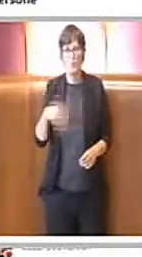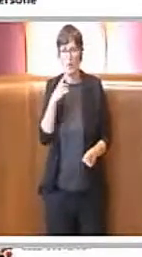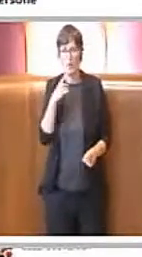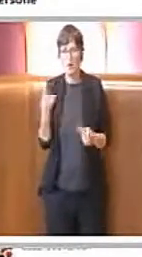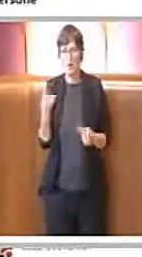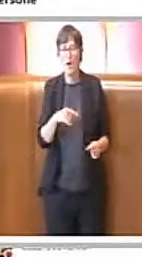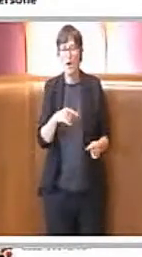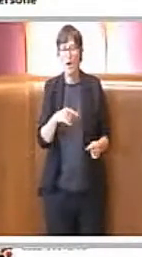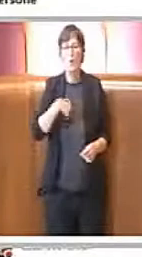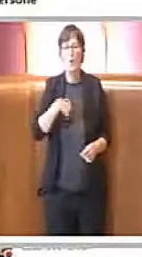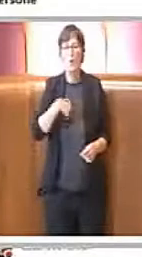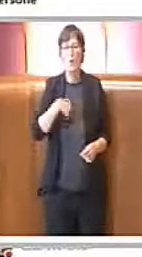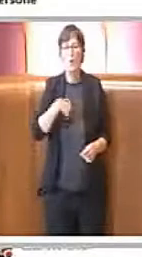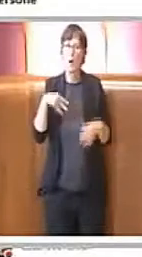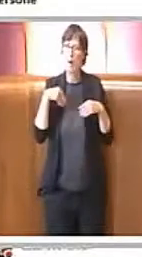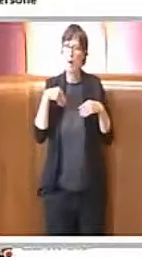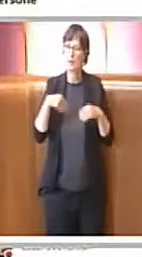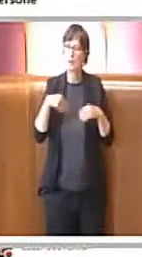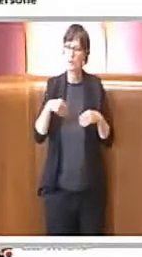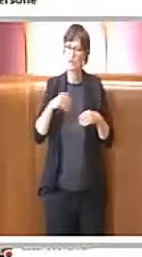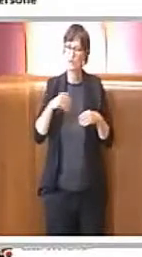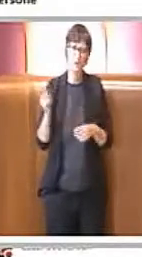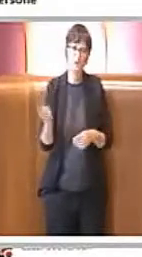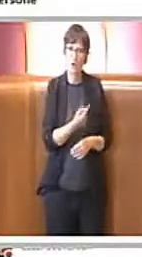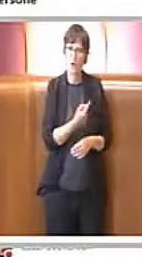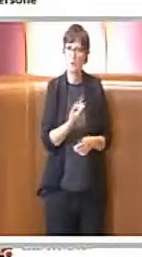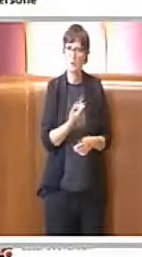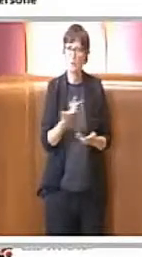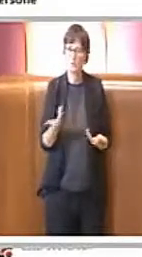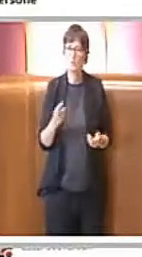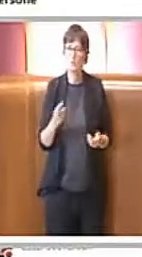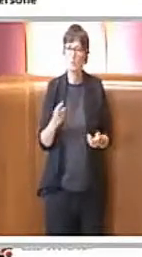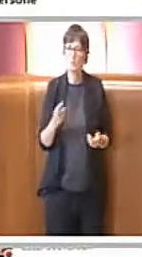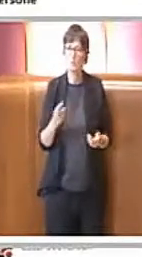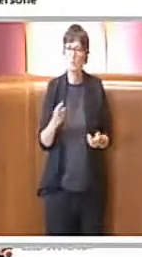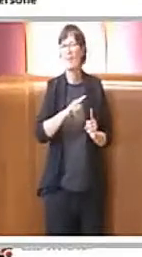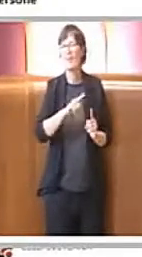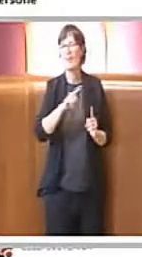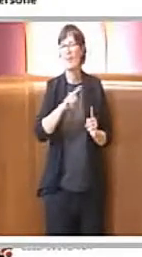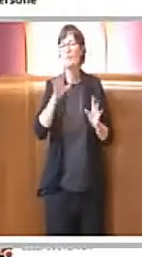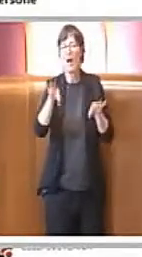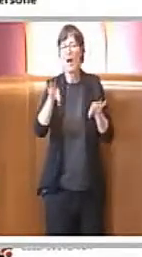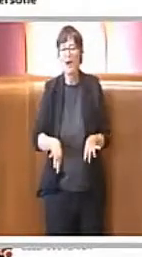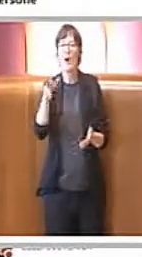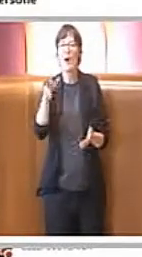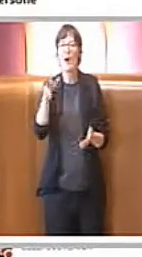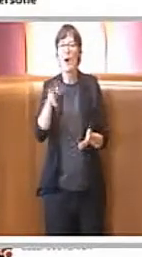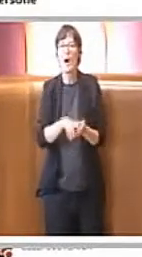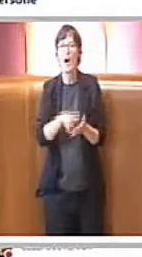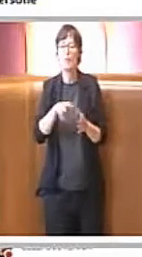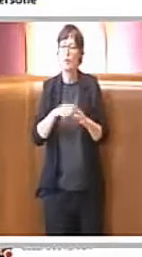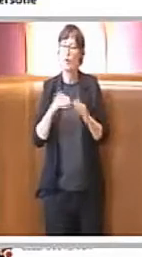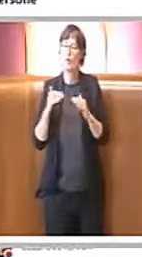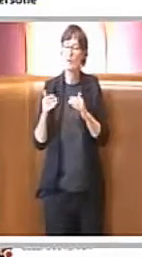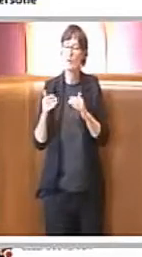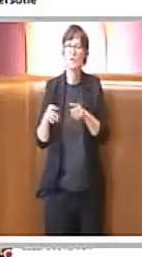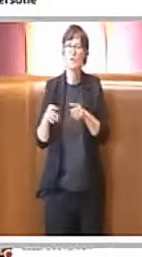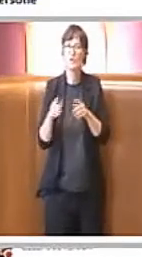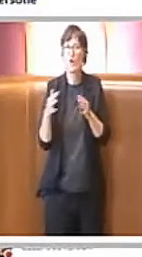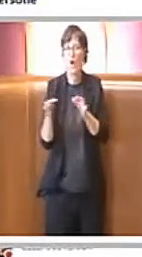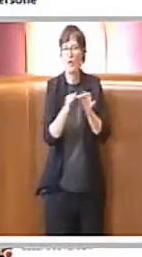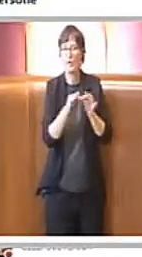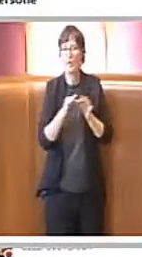insomma, è stata partecipata a tutti quanti e che poi ha portato all'approvazione all'unanimità di questa proposta. Io, insomma, se